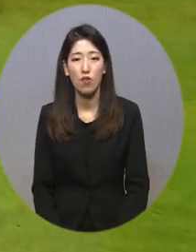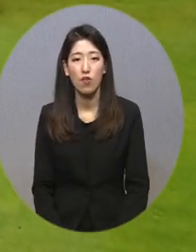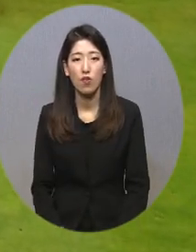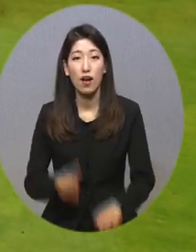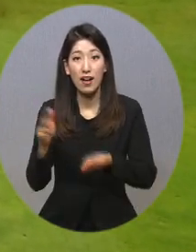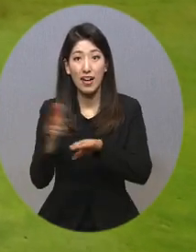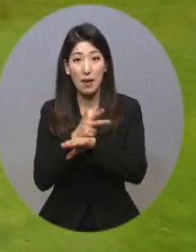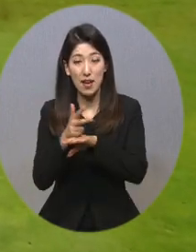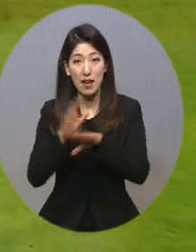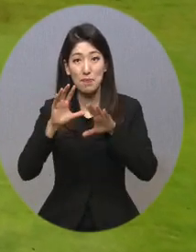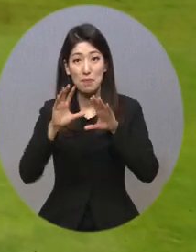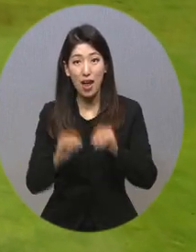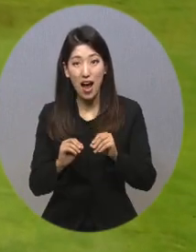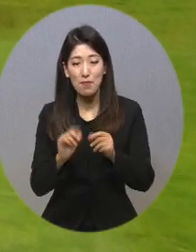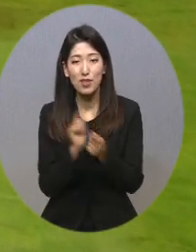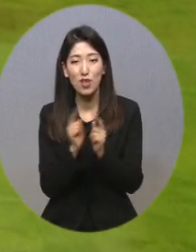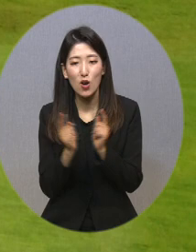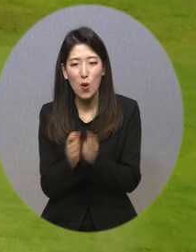하나도 안